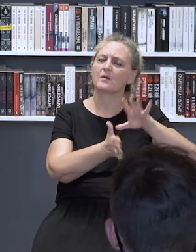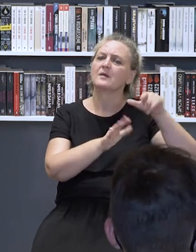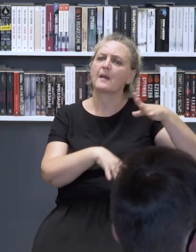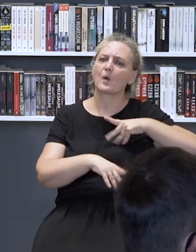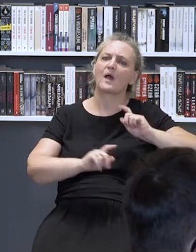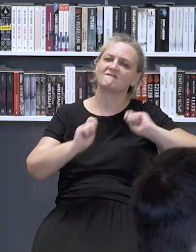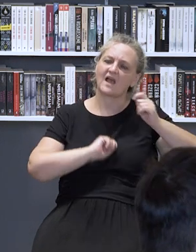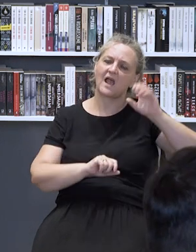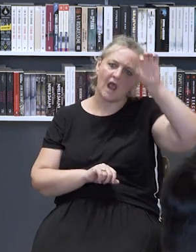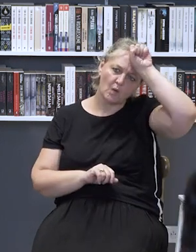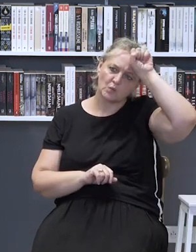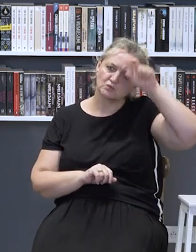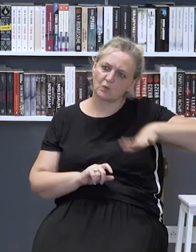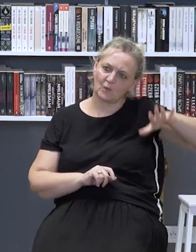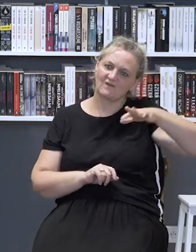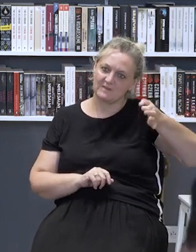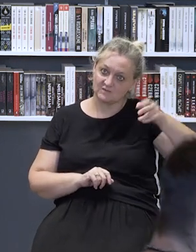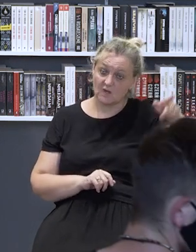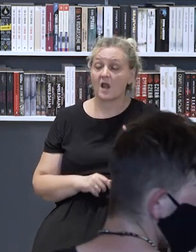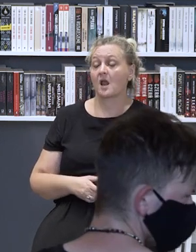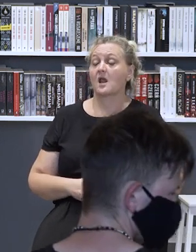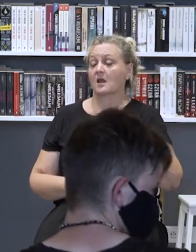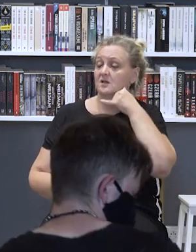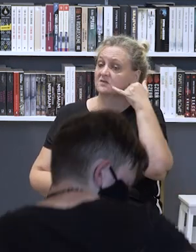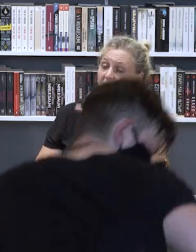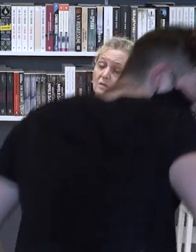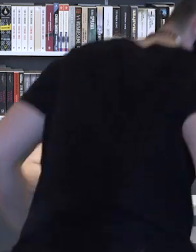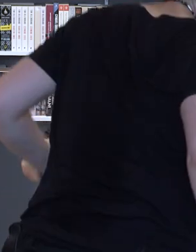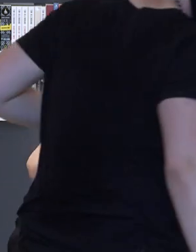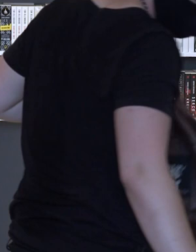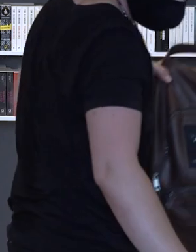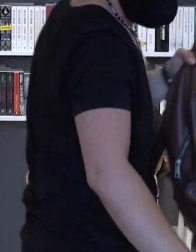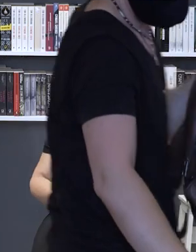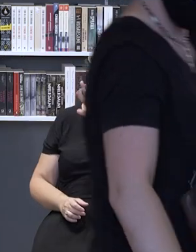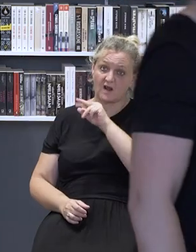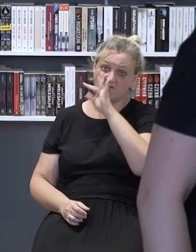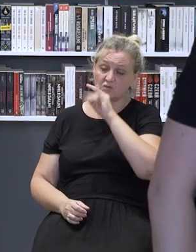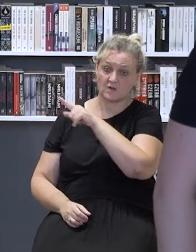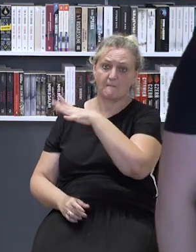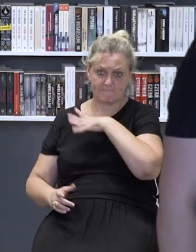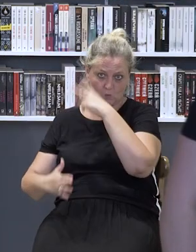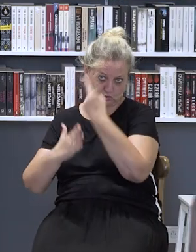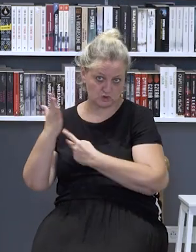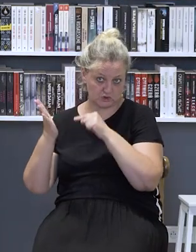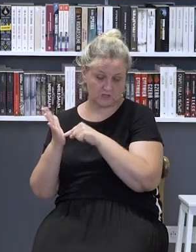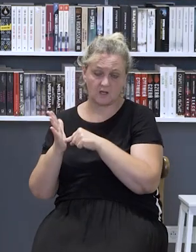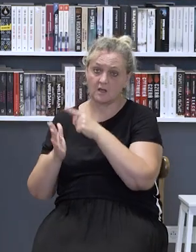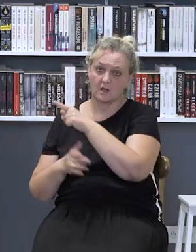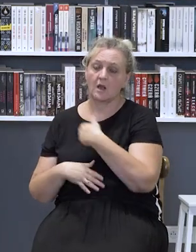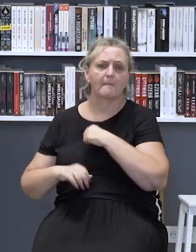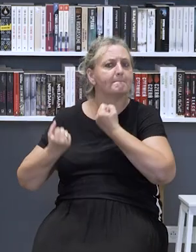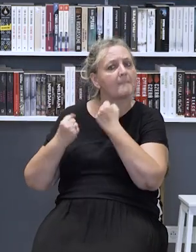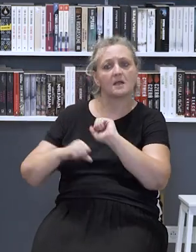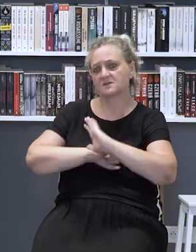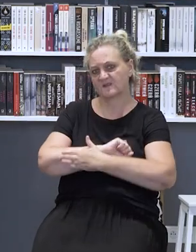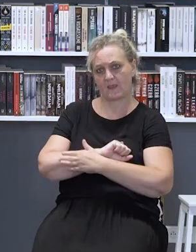z synem. I zadzwoniłam do mojego przyjaciela Jurka Franczaka, który czytał wcześniej to opowiadanie i bardzo mnie